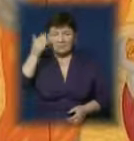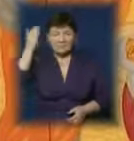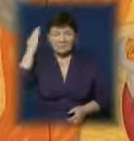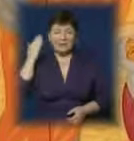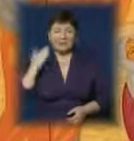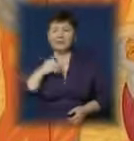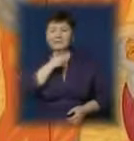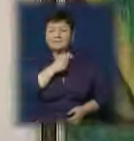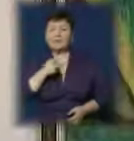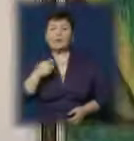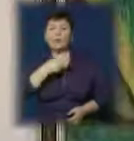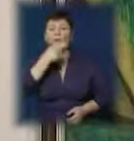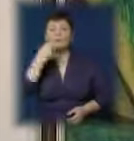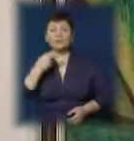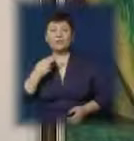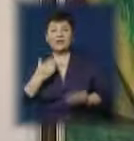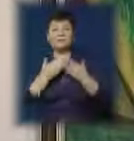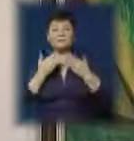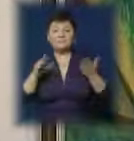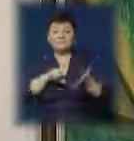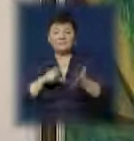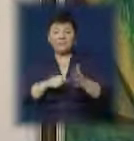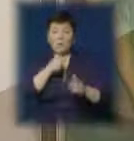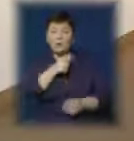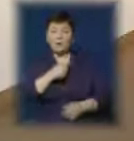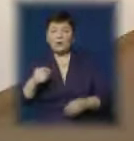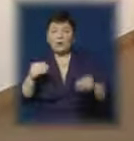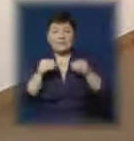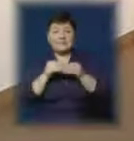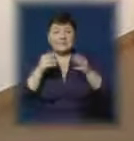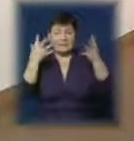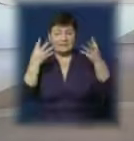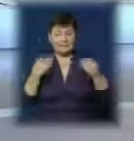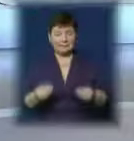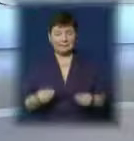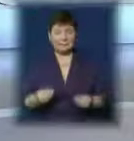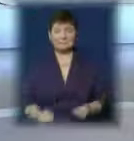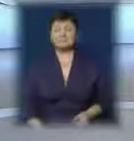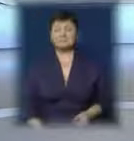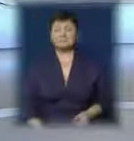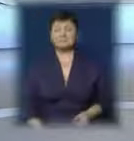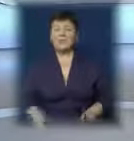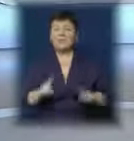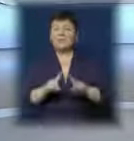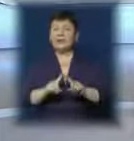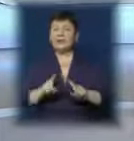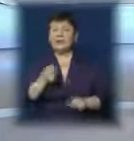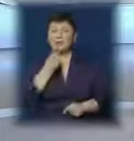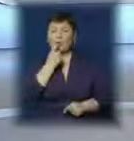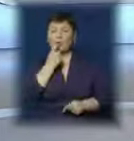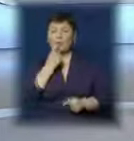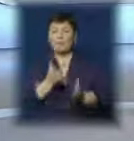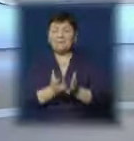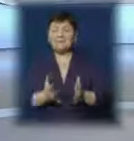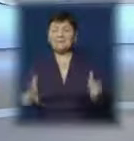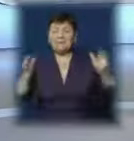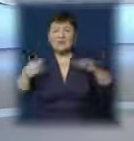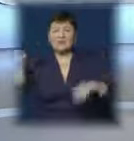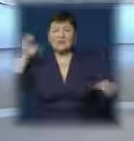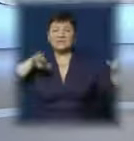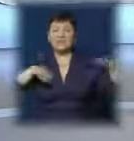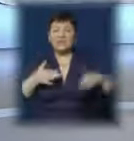Великодня художня виставка в галереї «Ужгород» протягом 10 днів. Унікальну писанку встановили в гірському